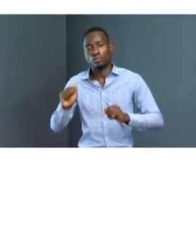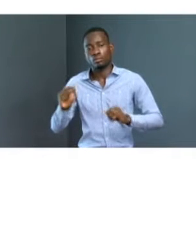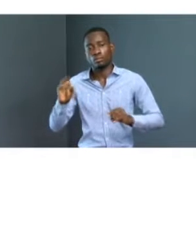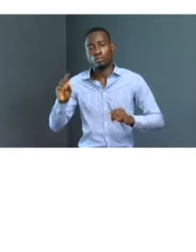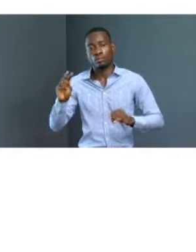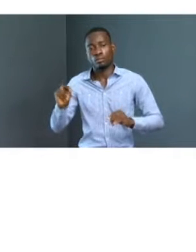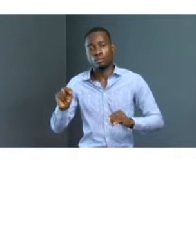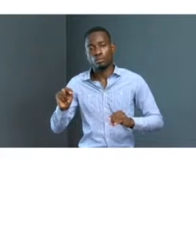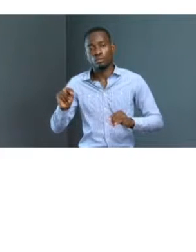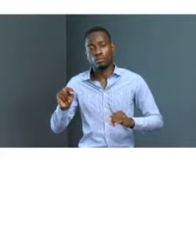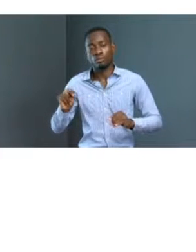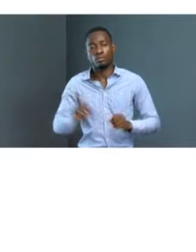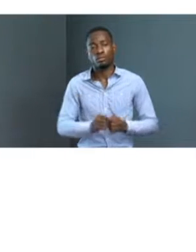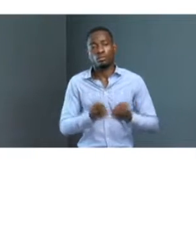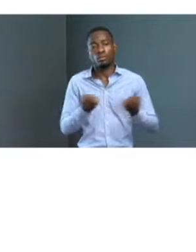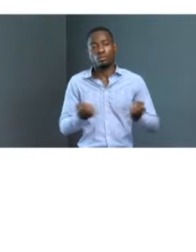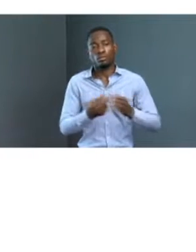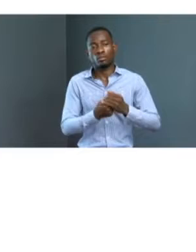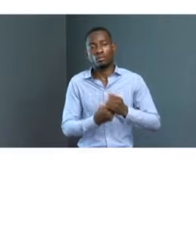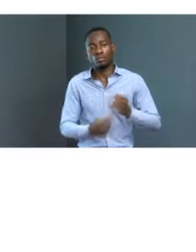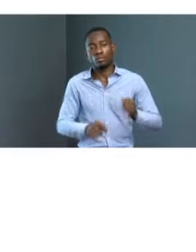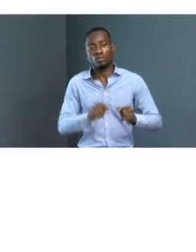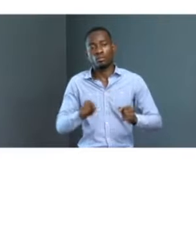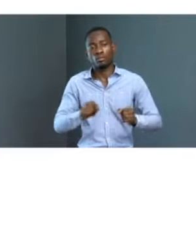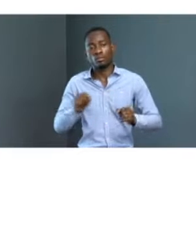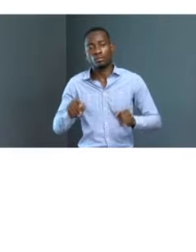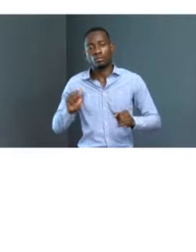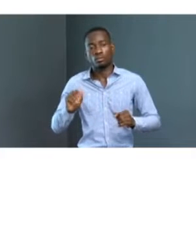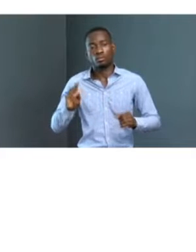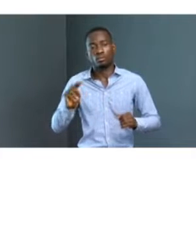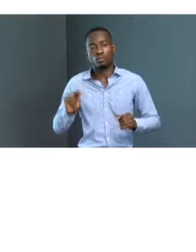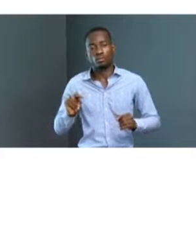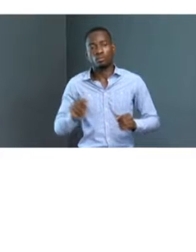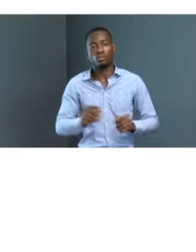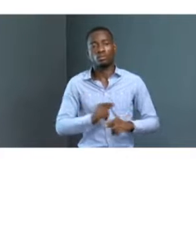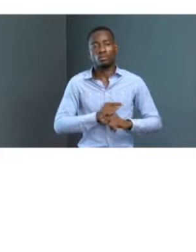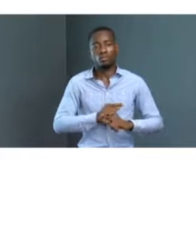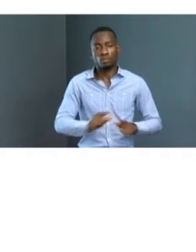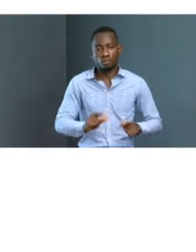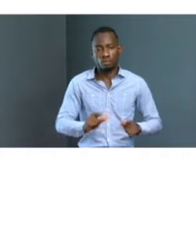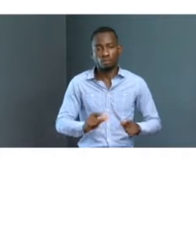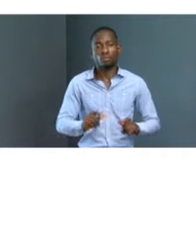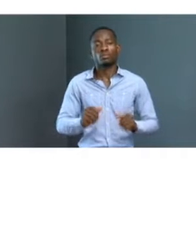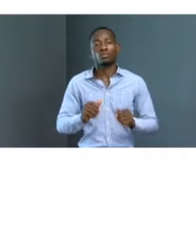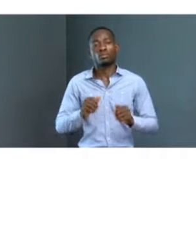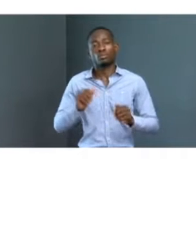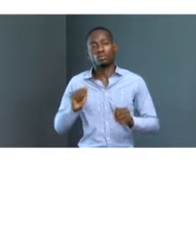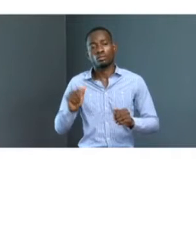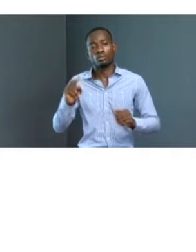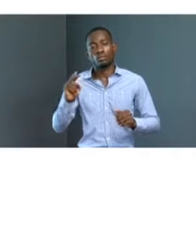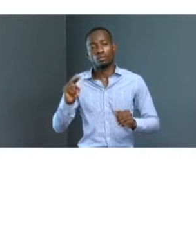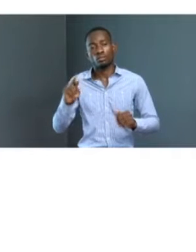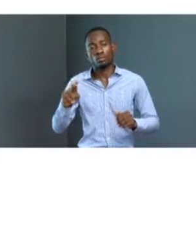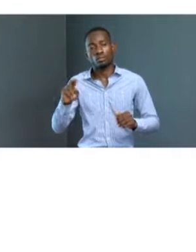ARN. Donc, ouverture de la double chaîne d'ADN grâce à une enzyme appelée ARN polymérase